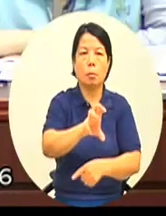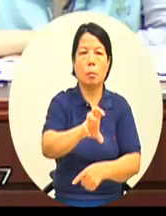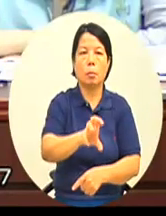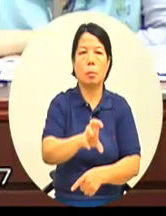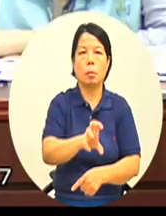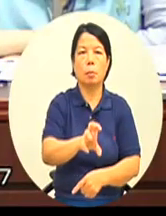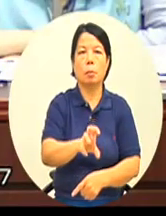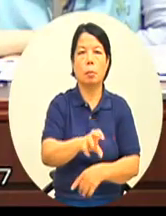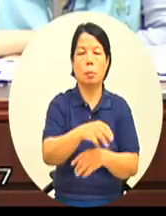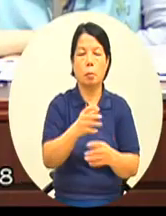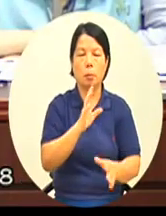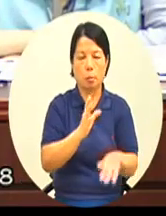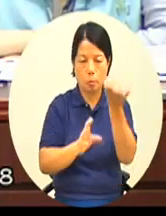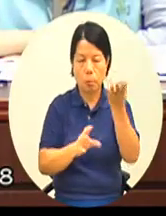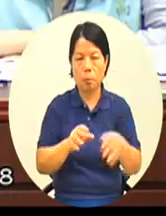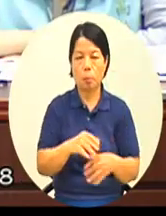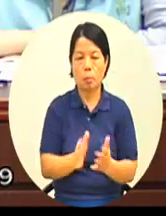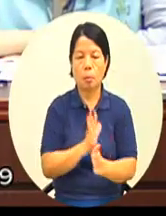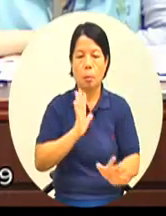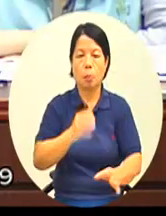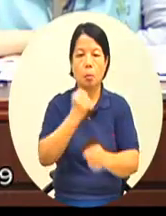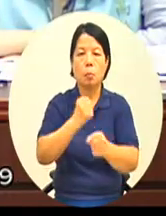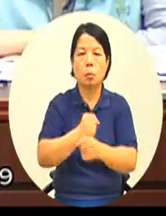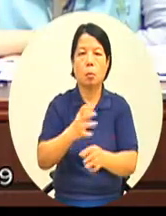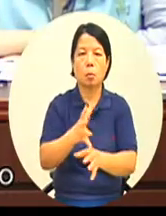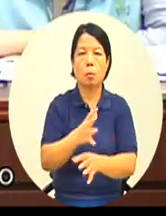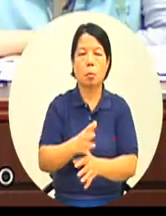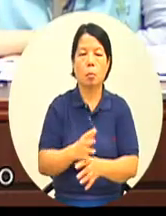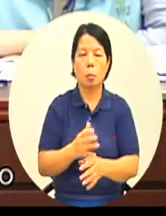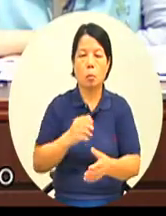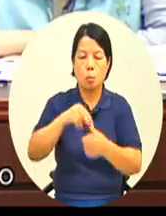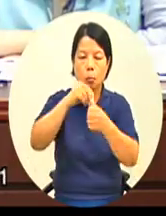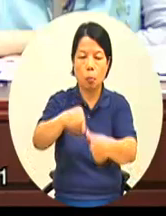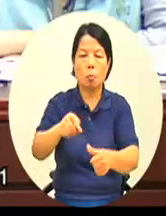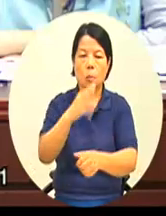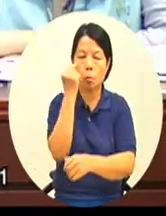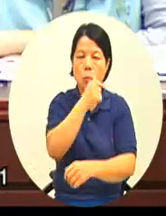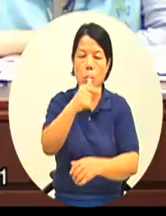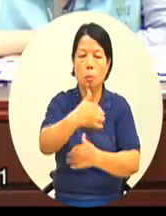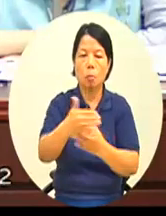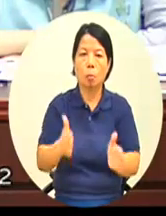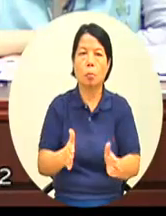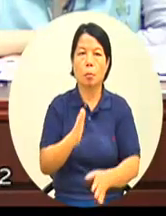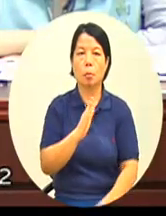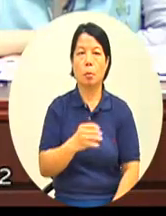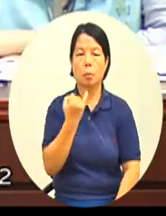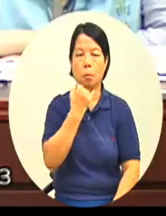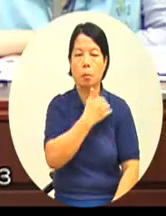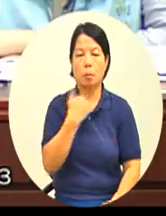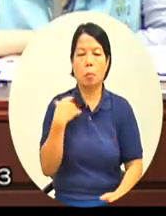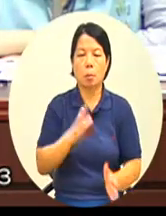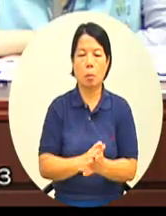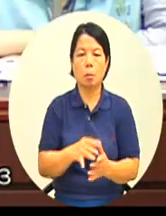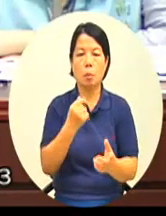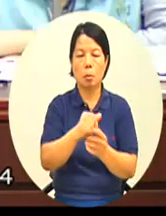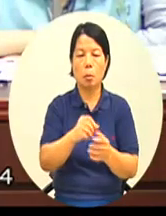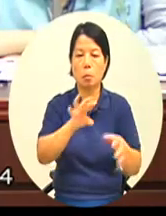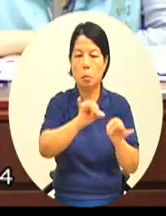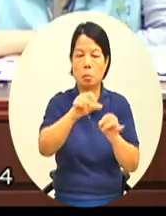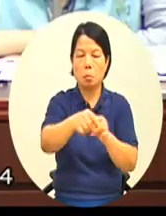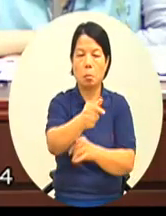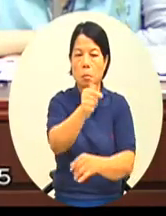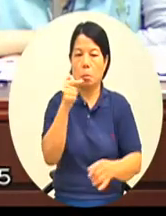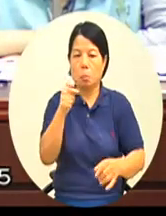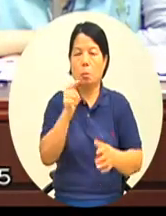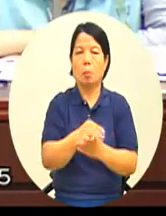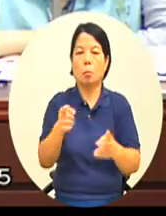那所以议员刚刚提到就业率比较低的，我想应该是特殊的一些班别，可能是他地区比较偏远或是比较小